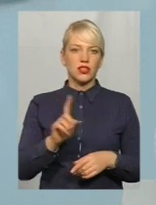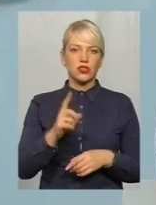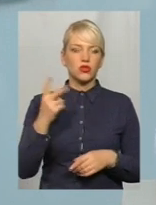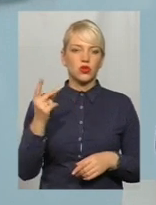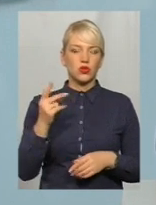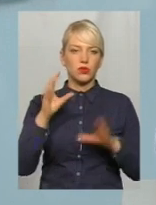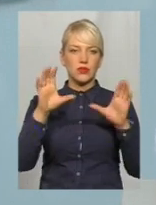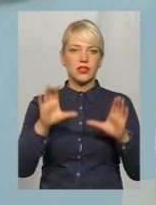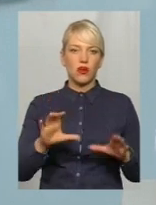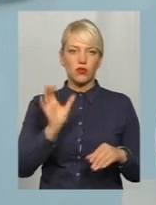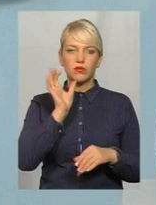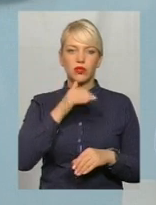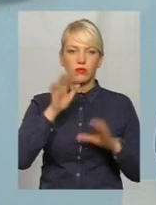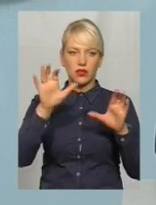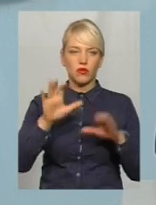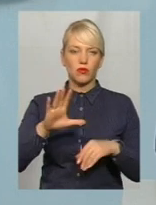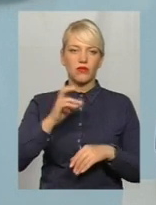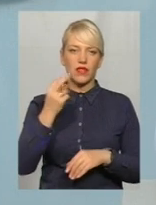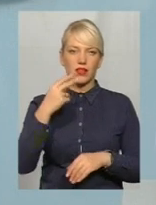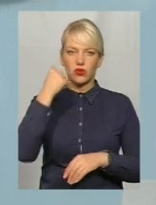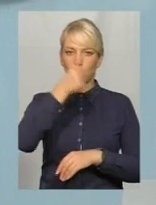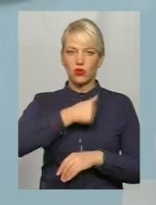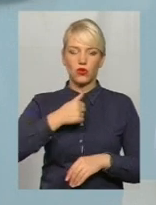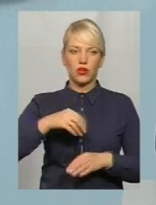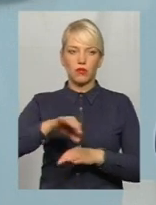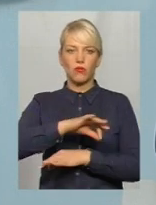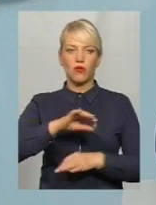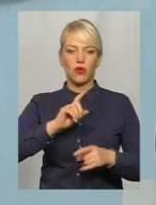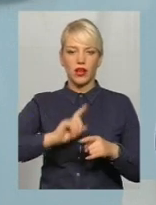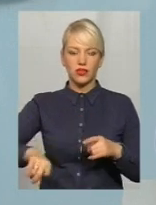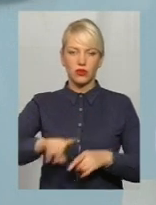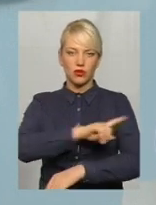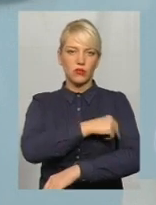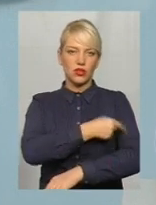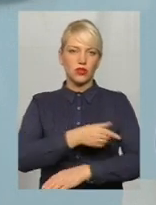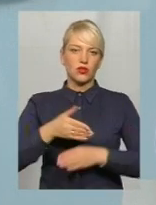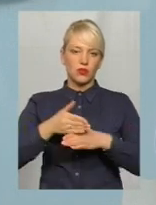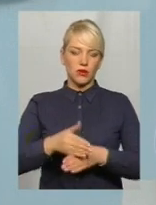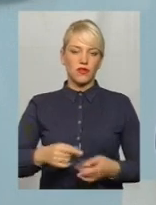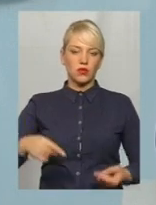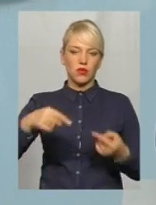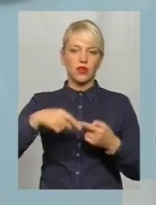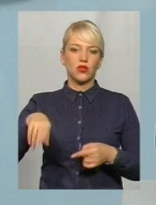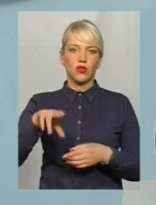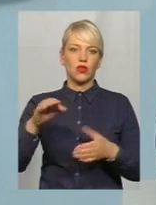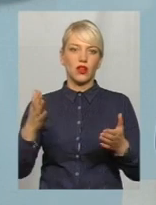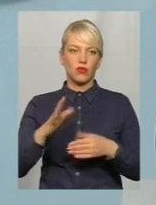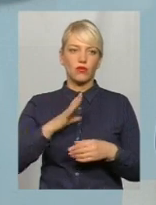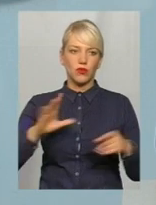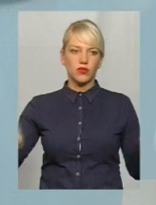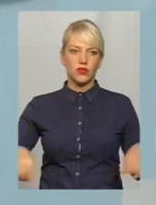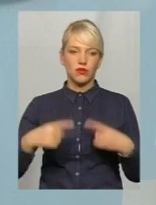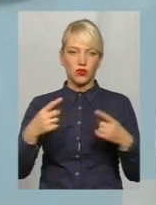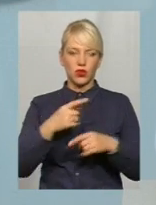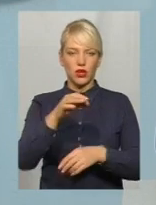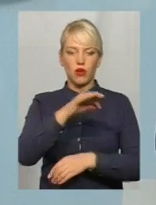таким серйозним законом, був закон 12-го року про екстрену медичну допомогу, відповідно до якого створений обласний центр